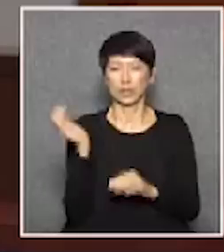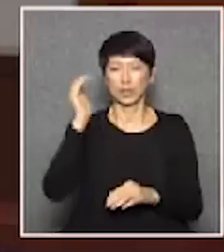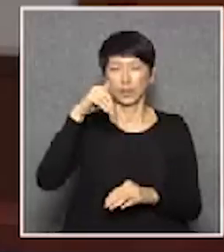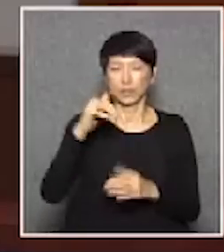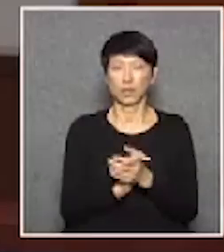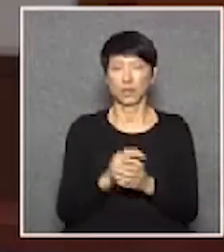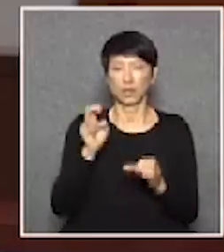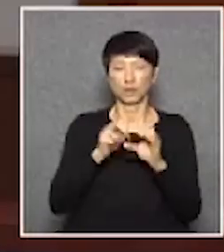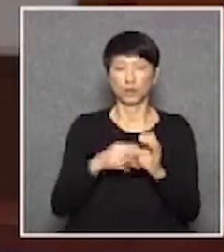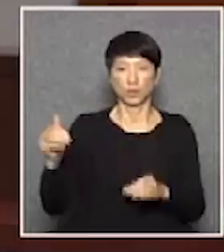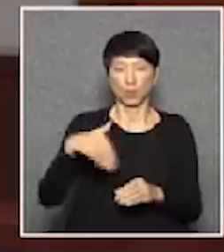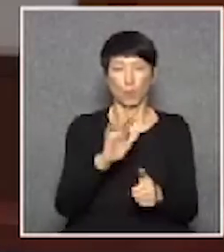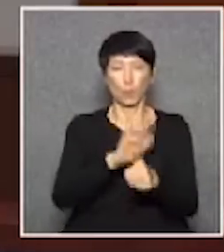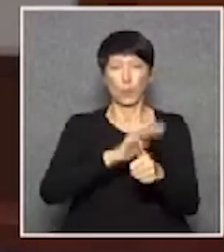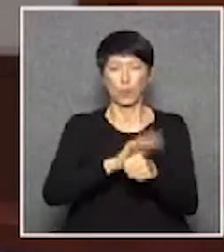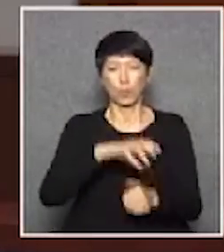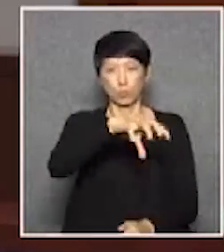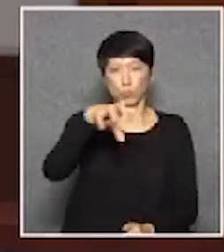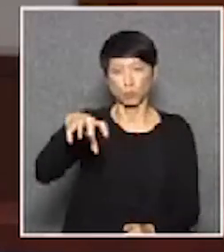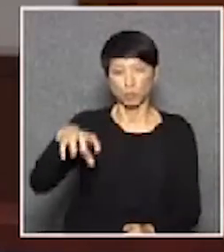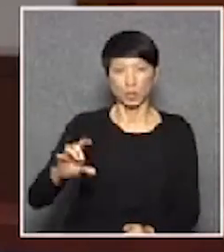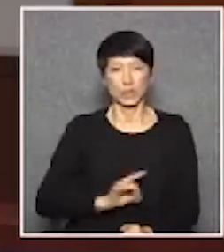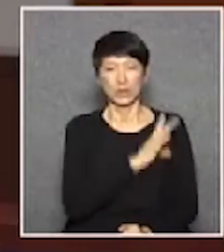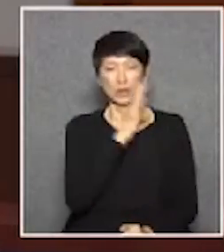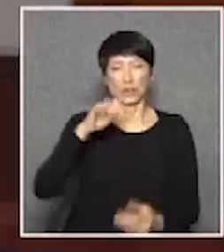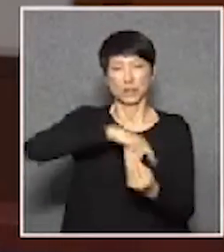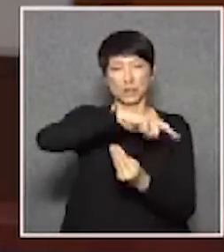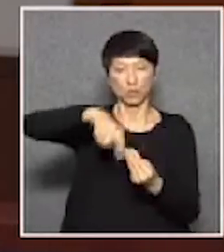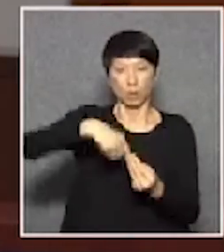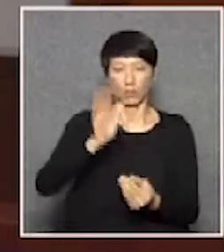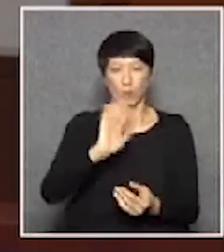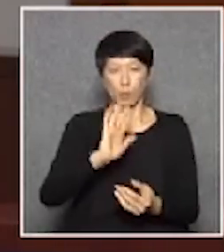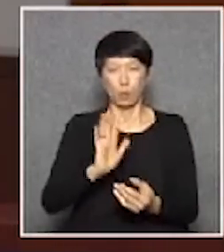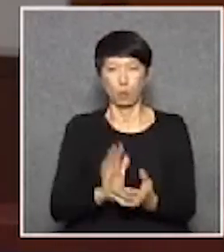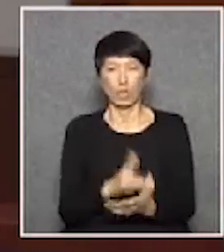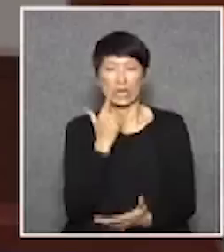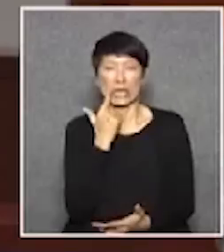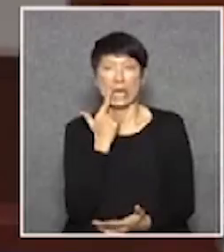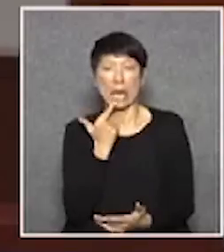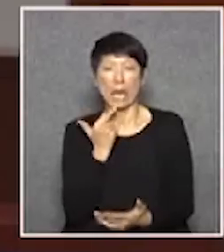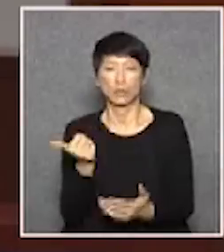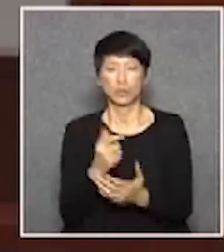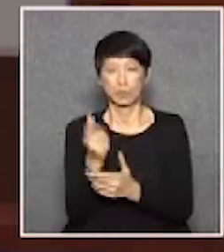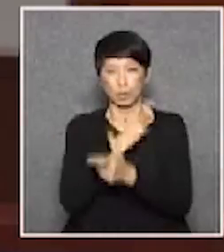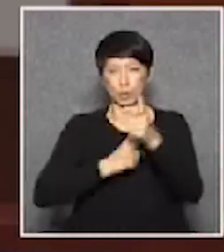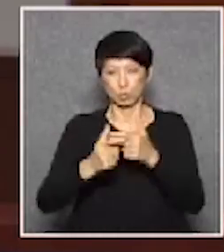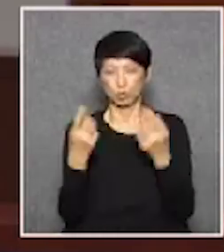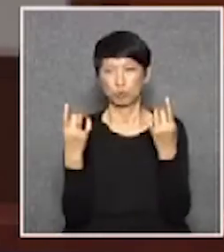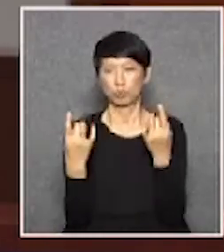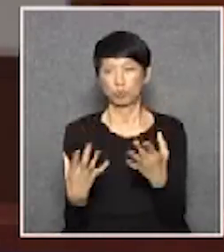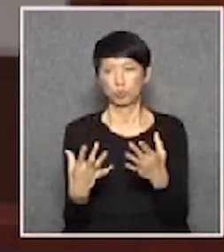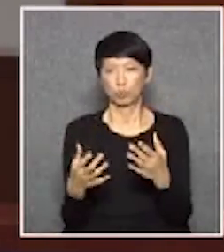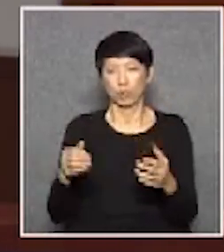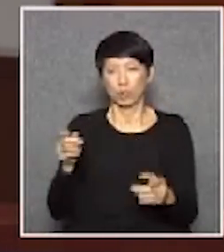入郊野公园保护、这几大地区的自然环境，确保它不被这些贪婪的商人去胡乱开